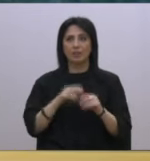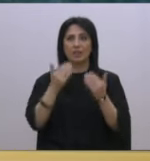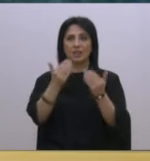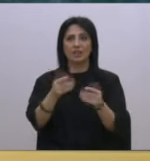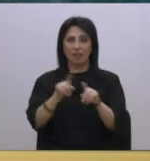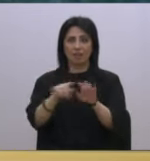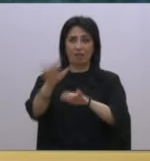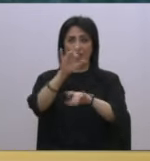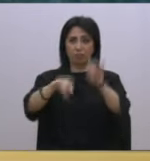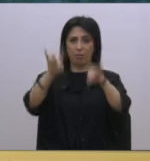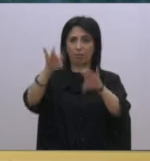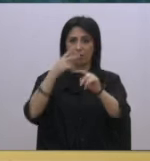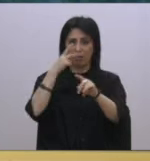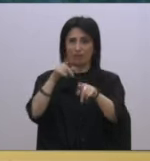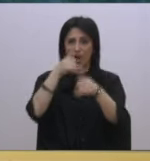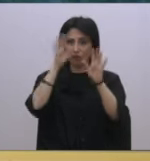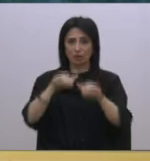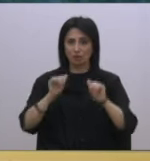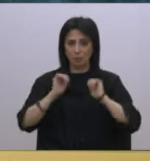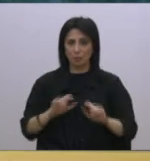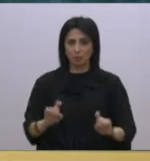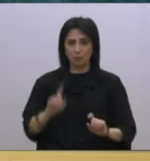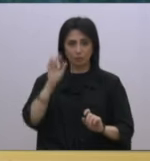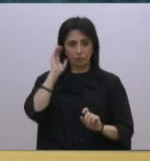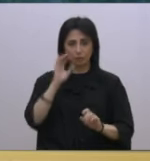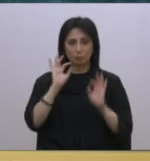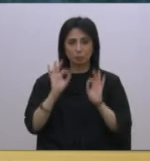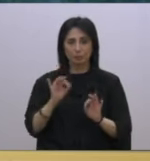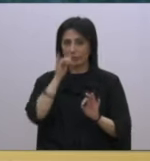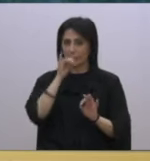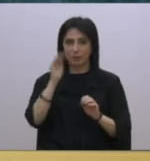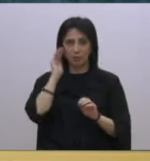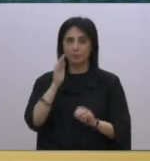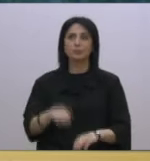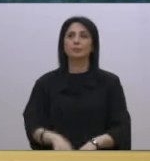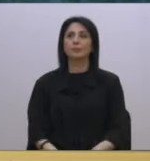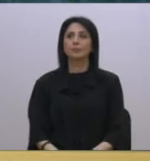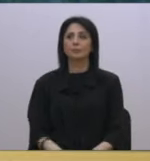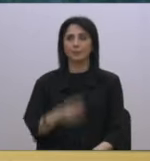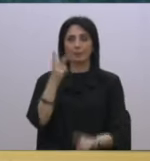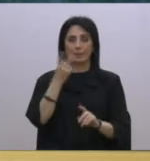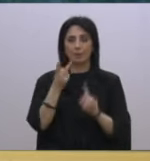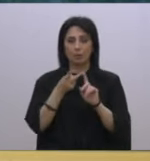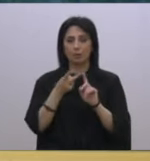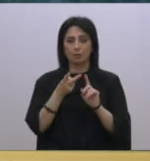кое-где с реакциями зачем? Тру ашеги злият, адекватори, адекватори реагируют. Это меоре.